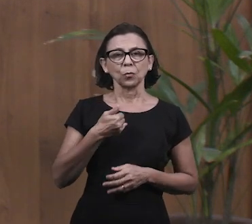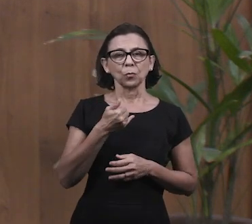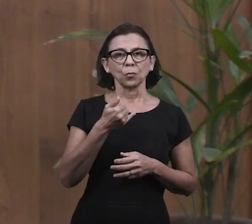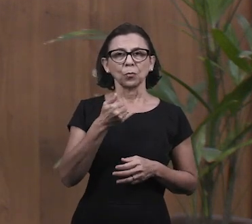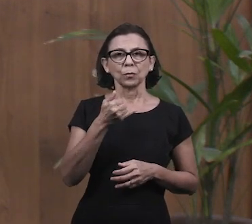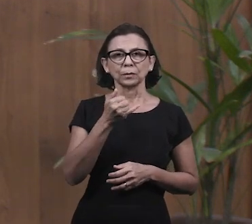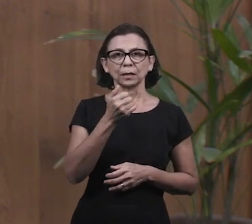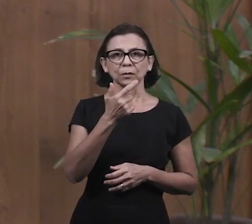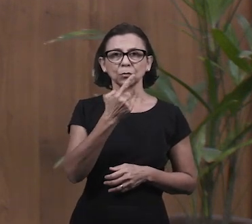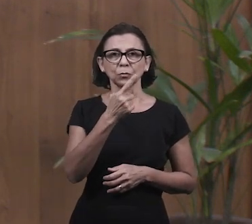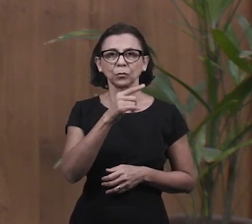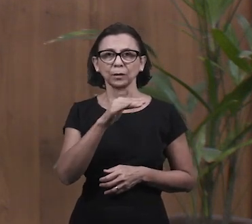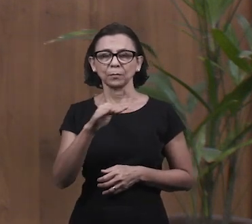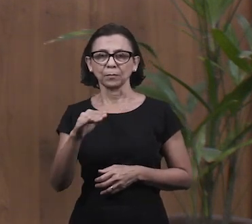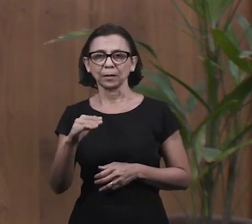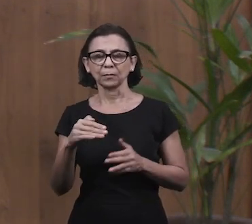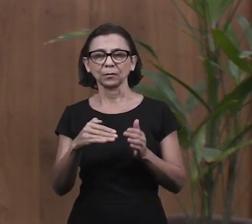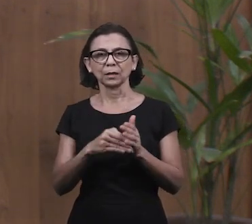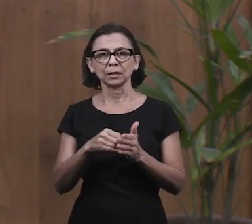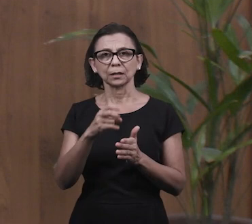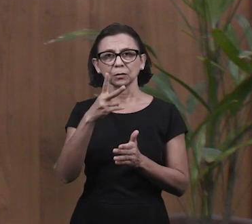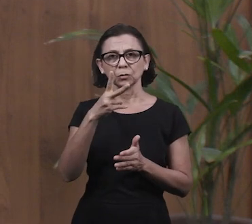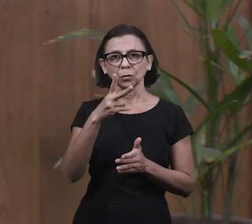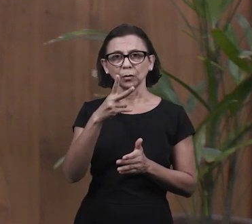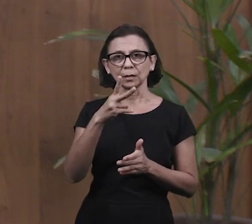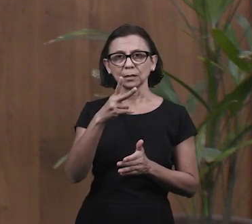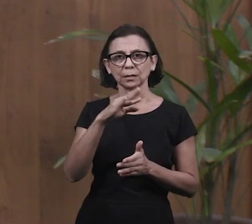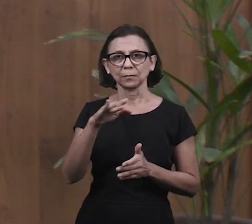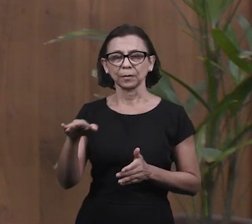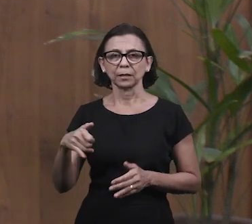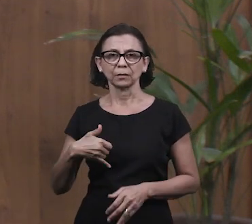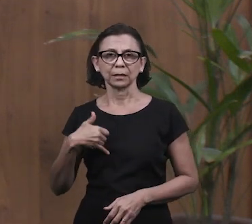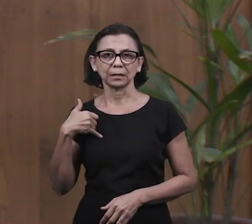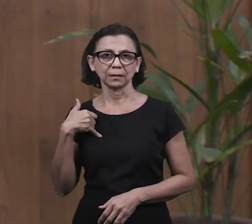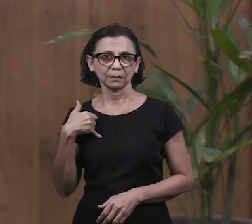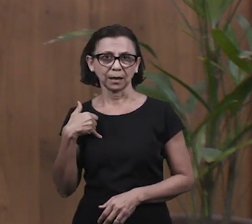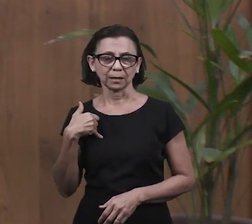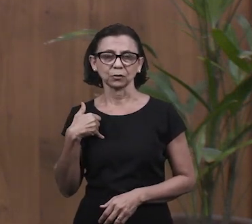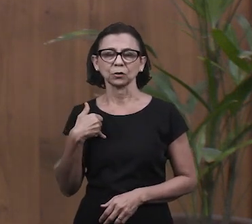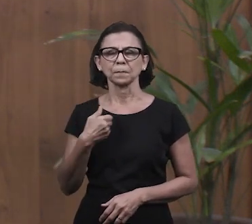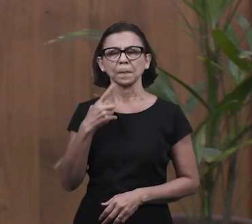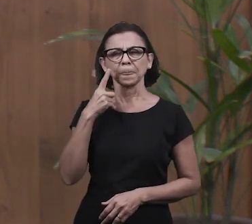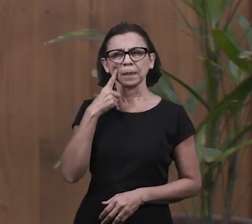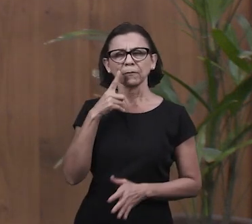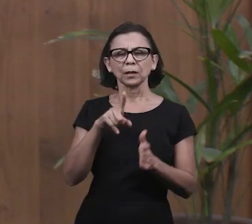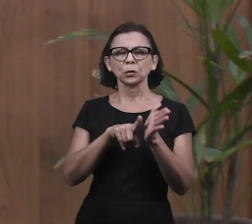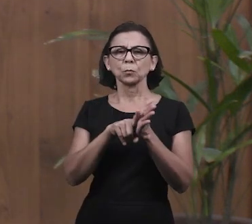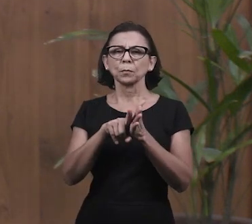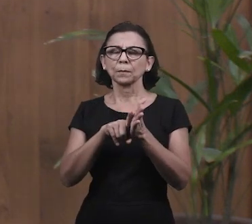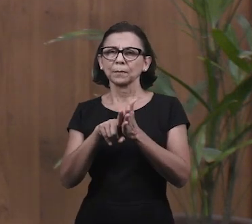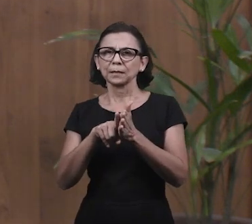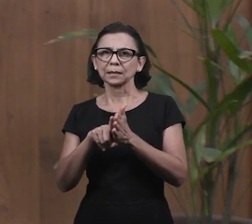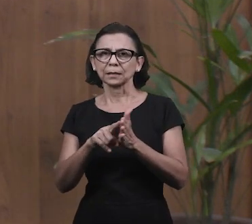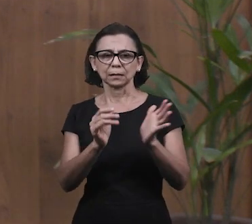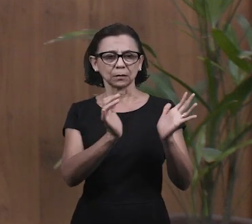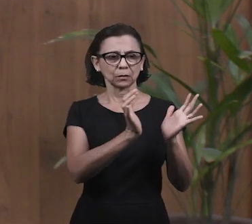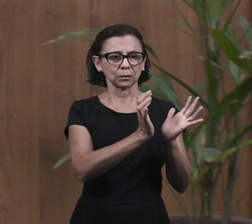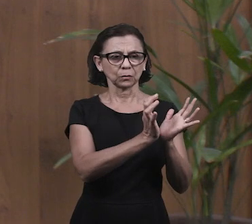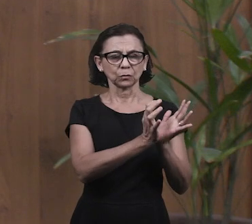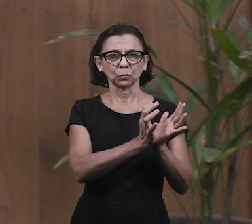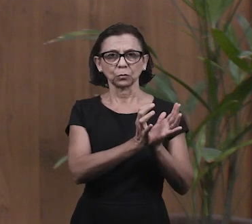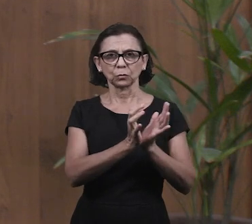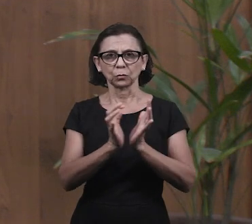des expériences avec 36 enfants de 1 an et demi et 2 ans et demi. Donc, selon